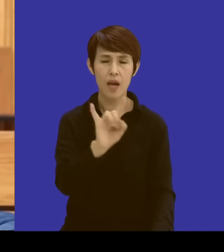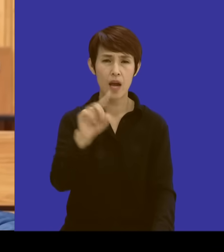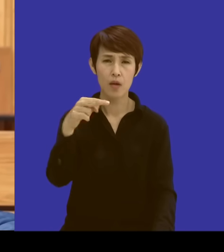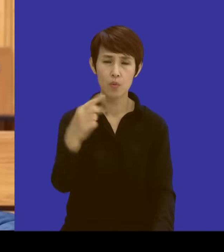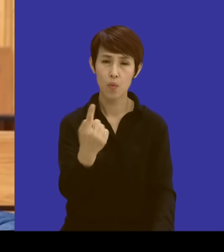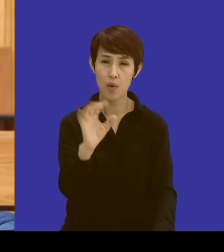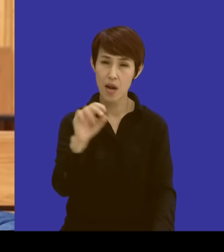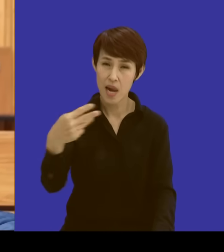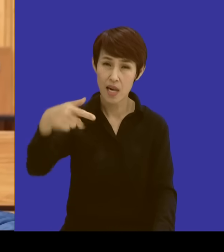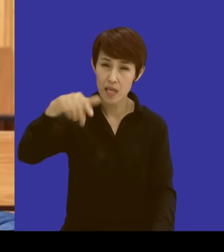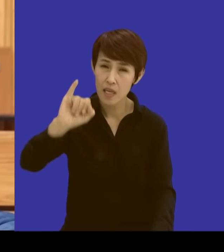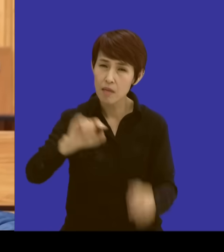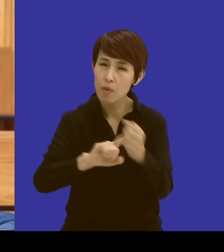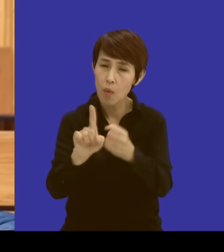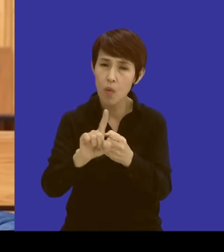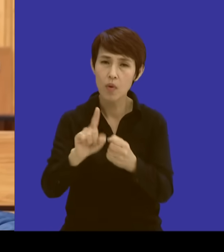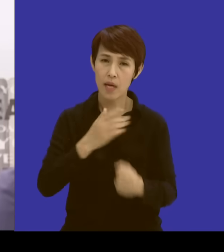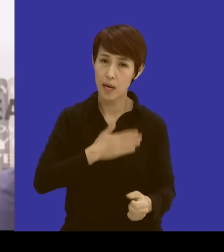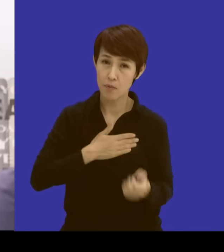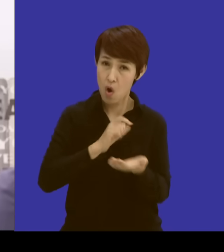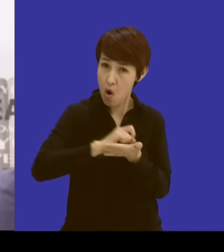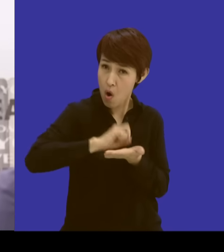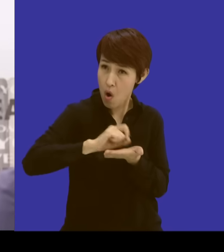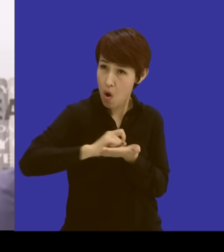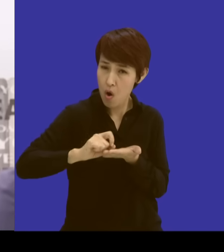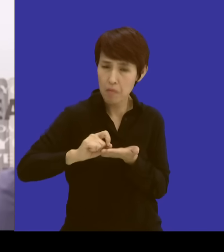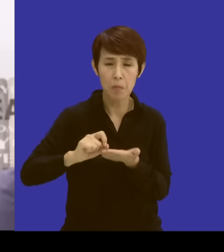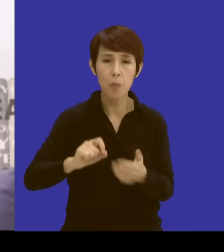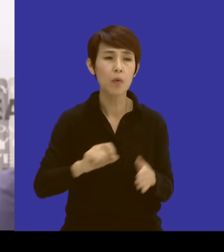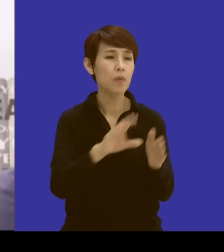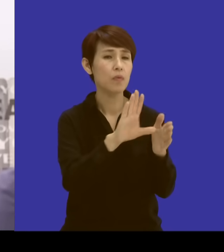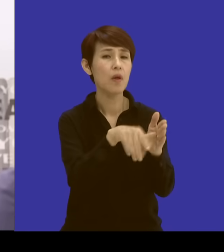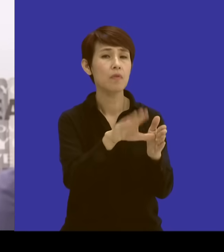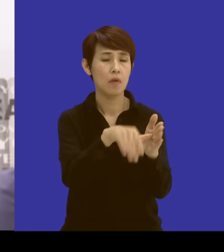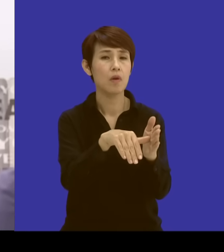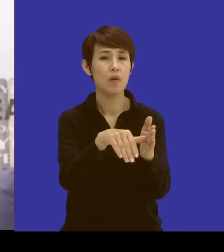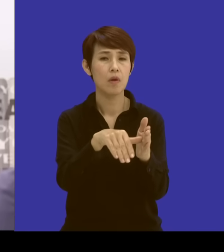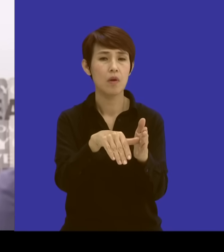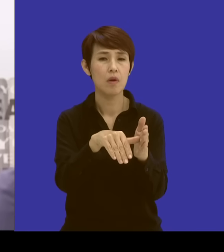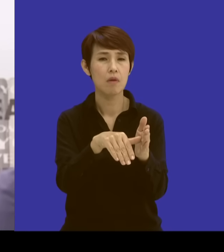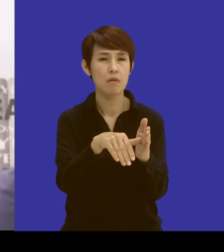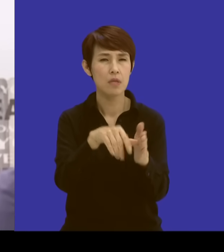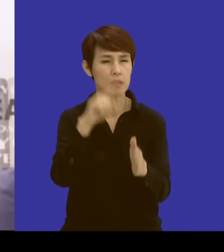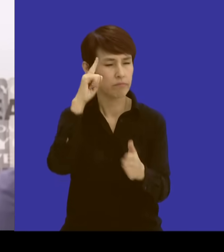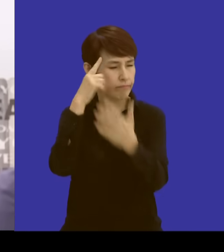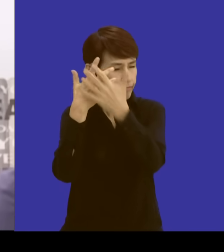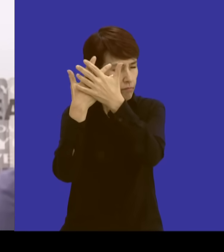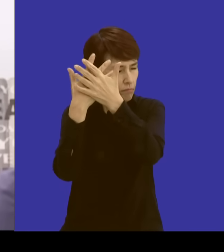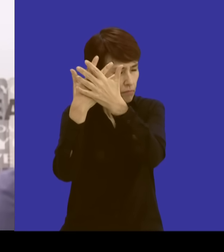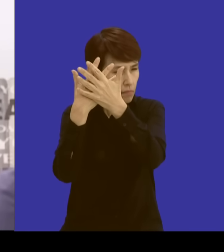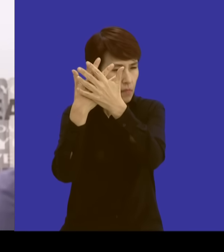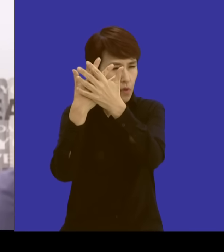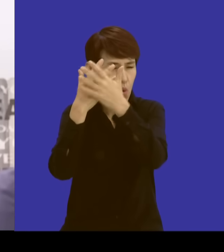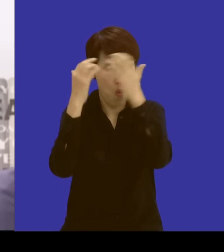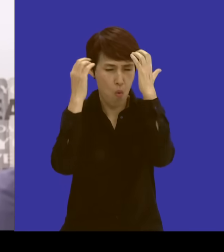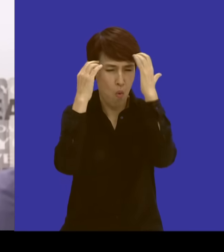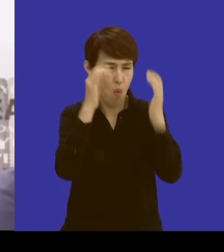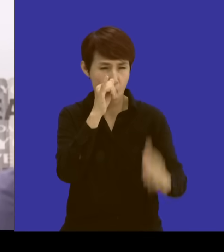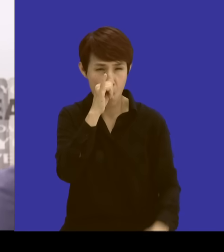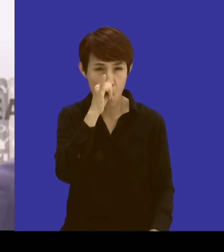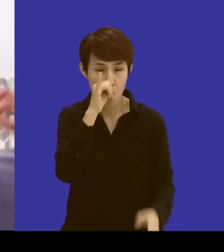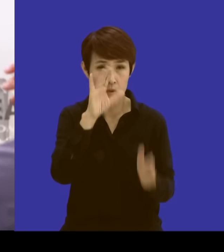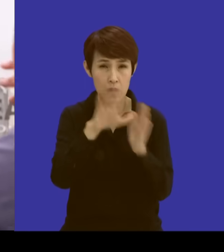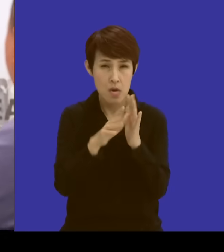것은 내 감정을 매일매일 적는 건가요? 시시각각 사실은 우리가 트라우마라든지 아니면 큰 고통을 겪을 때는